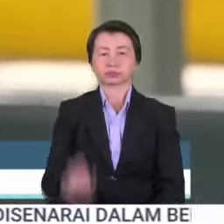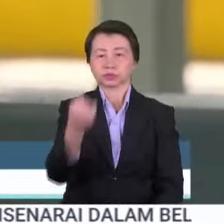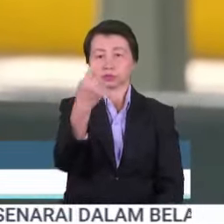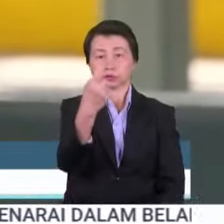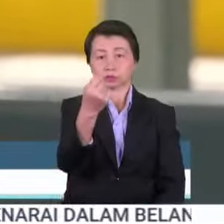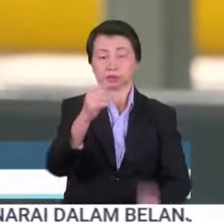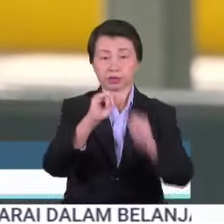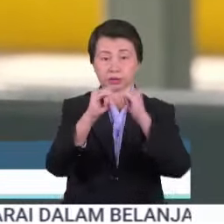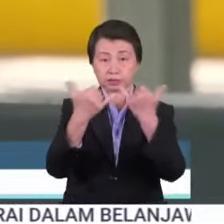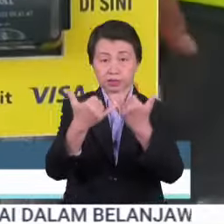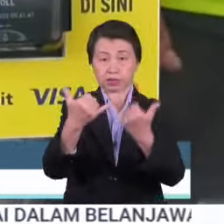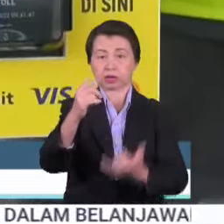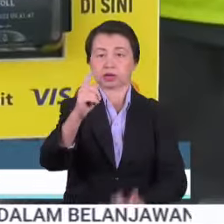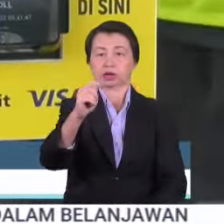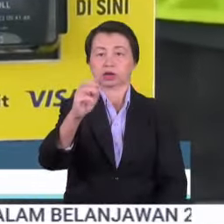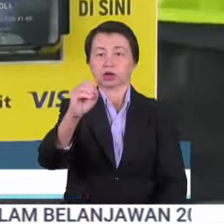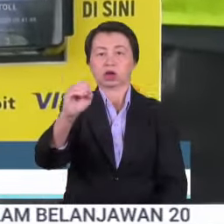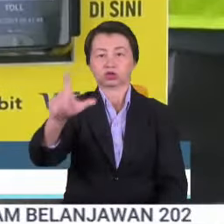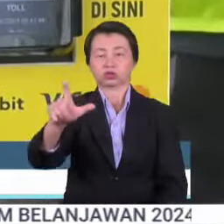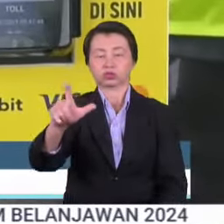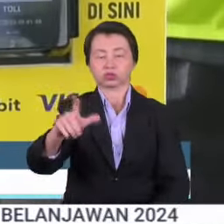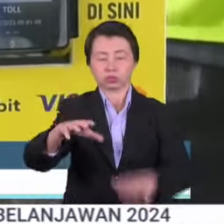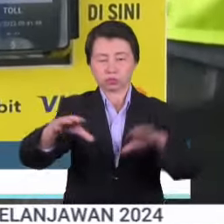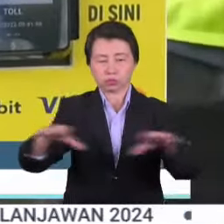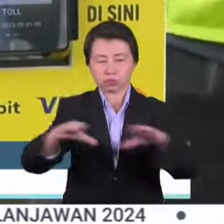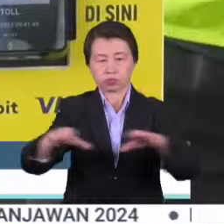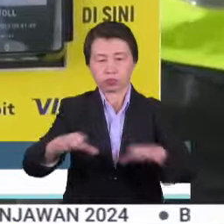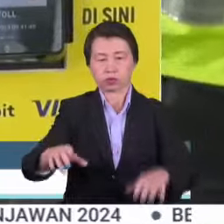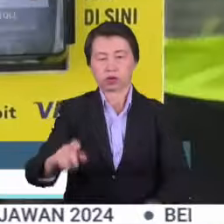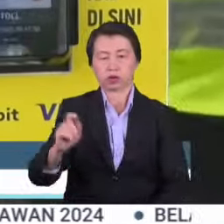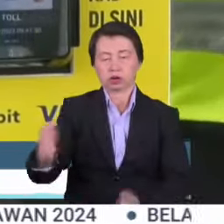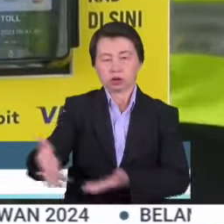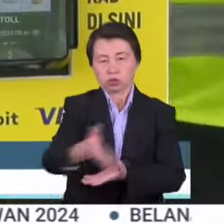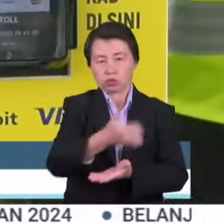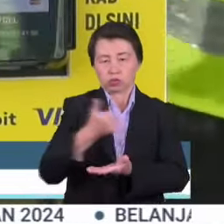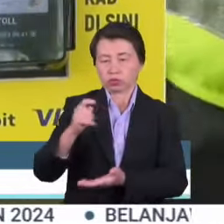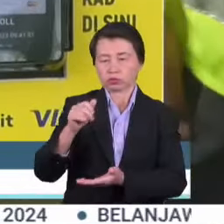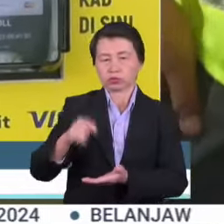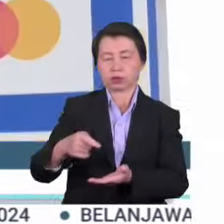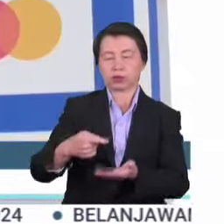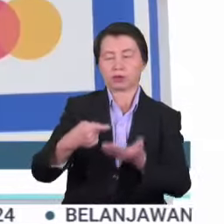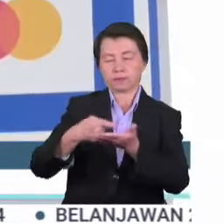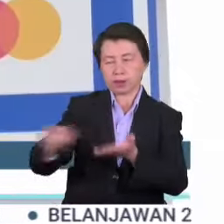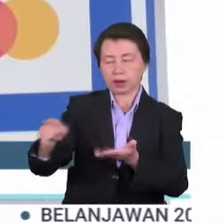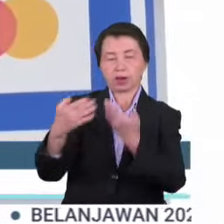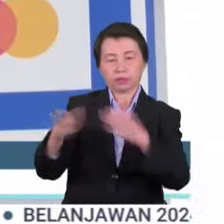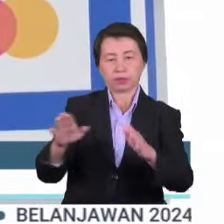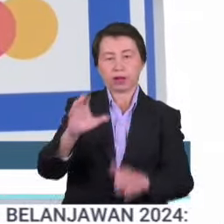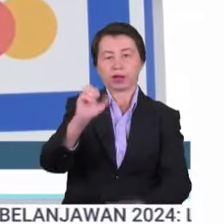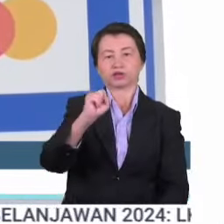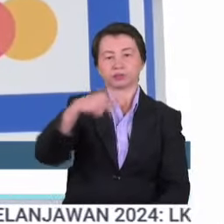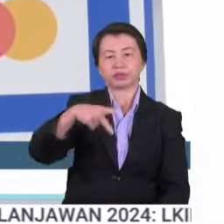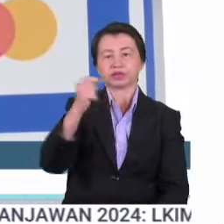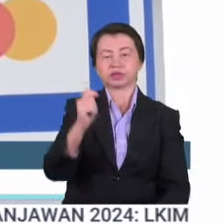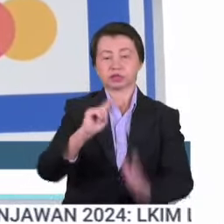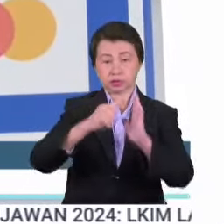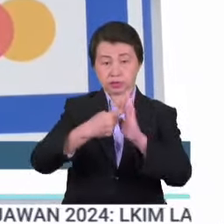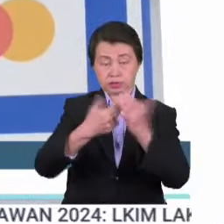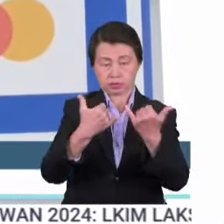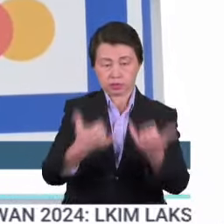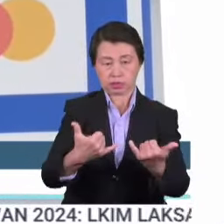11 syarikat konsesi lebuh raya secara rasmi melaksanakan sistem kutipan tol secara pembayaran terbuka SPT bermula hari